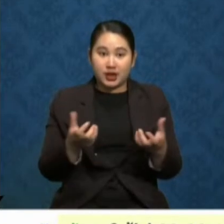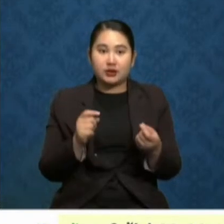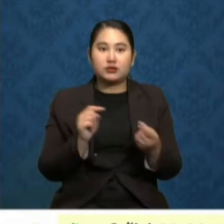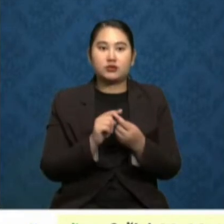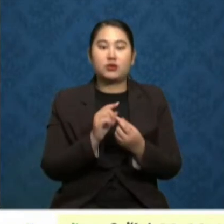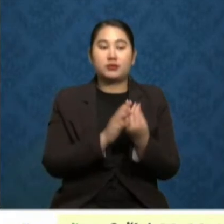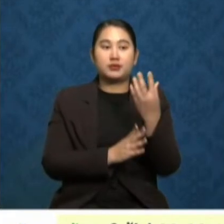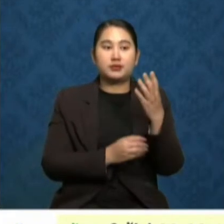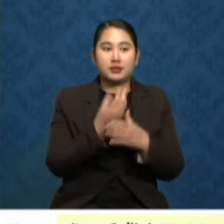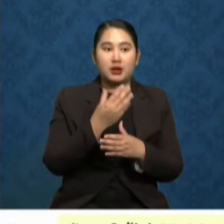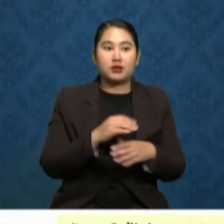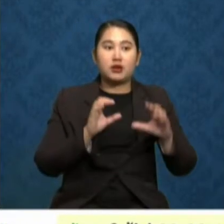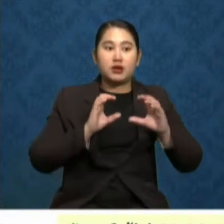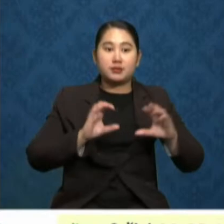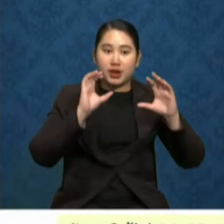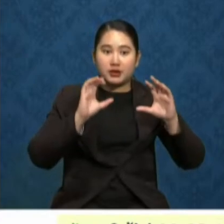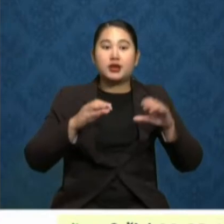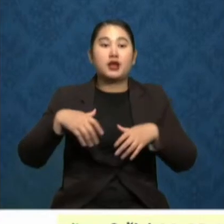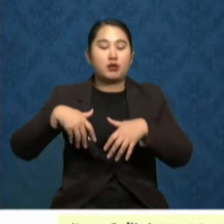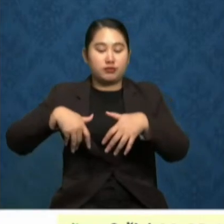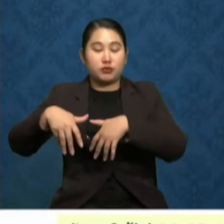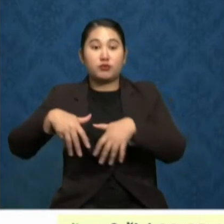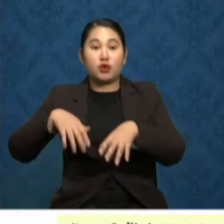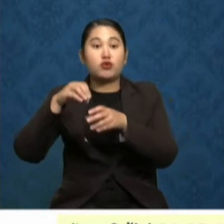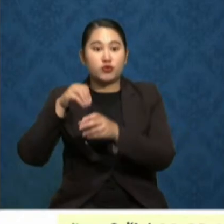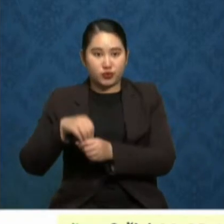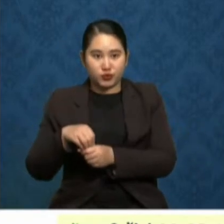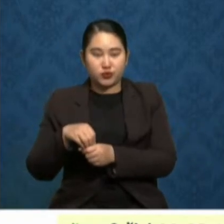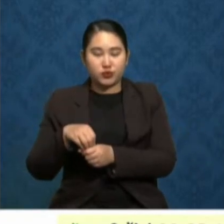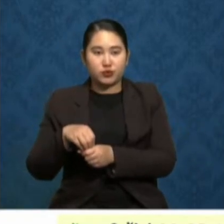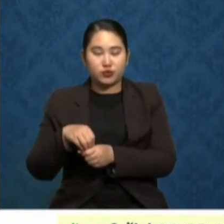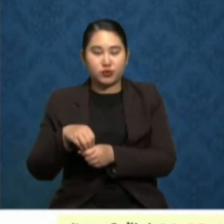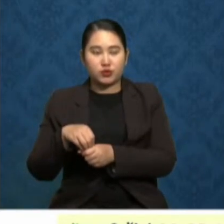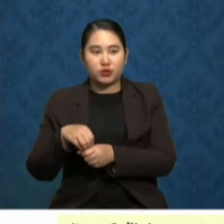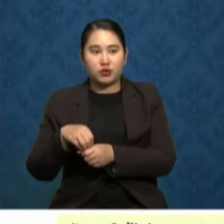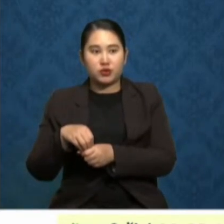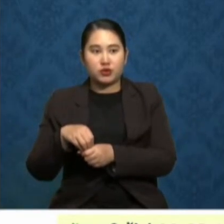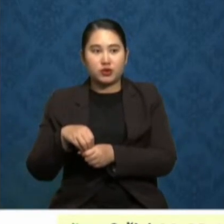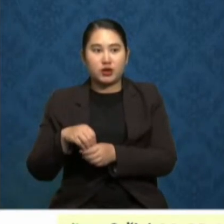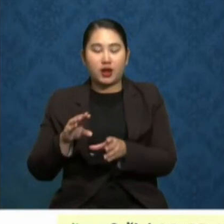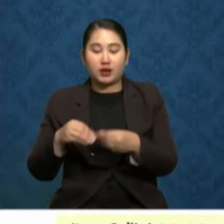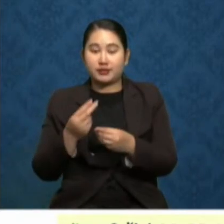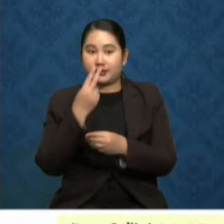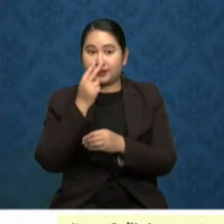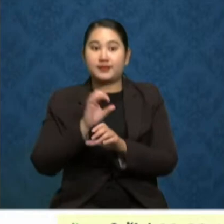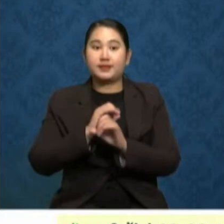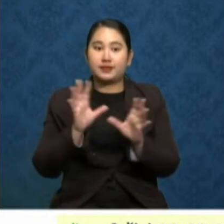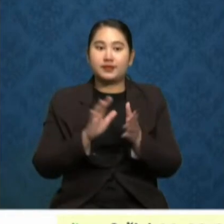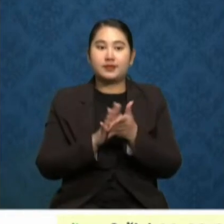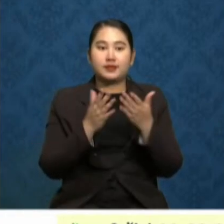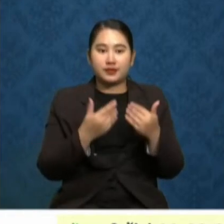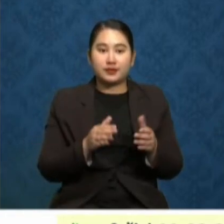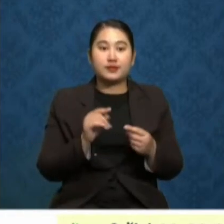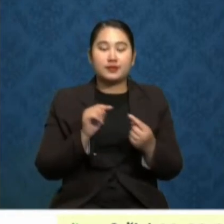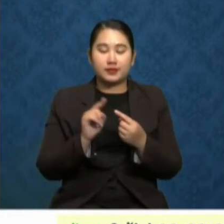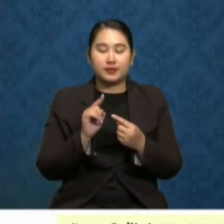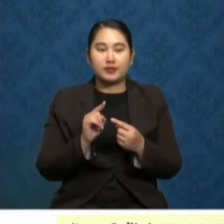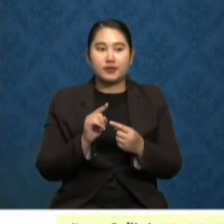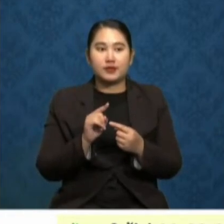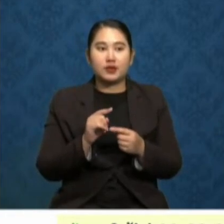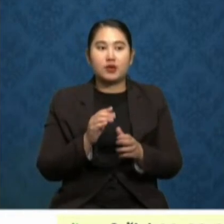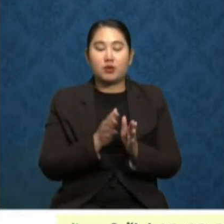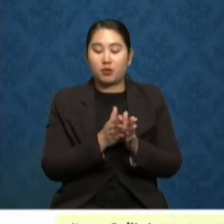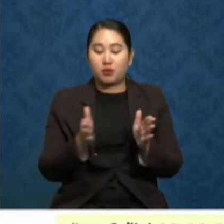ของอุธยาลกับเขตที่ชาบ้านอาศัยอยู่และทำกินให้เป็ที่ประจักแล้วหลัจากนั้นภายใน